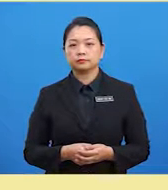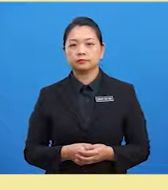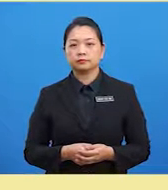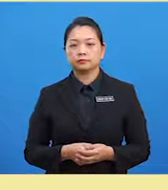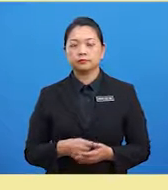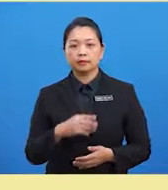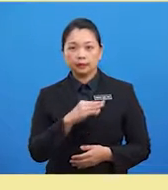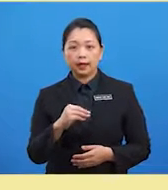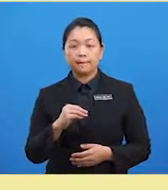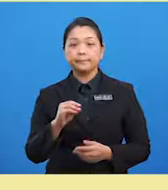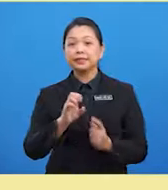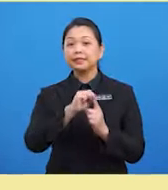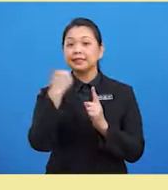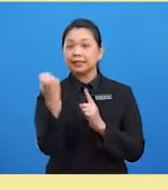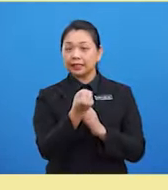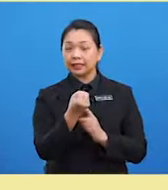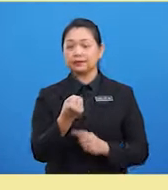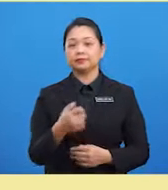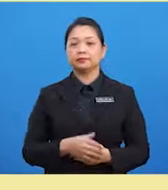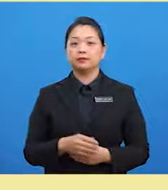persekitaran. Perniagaan pula